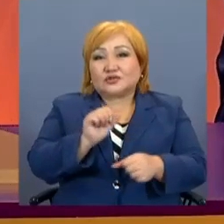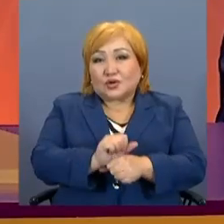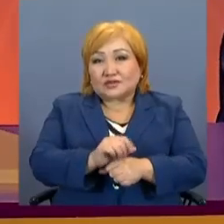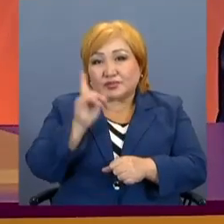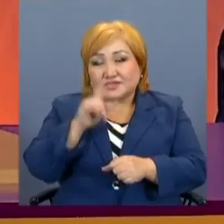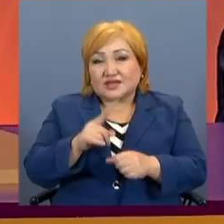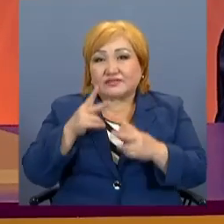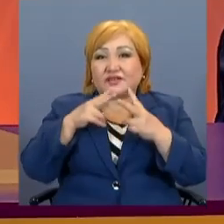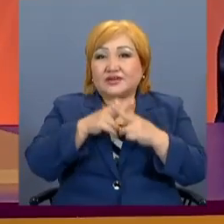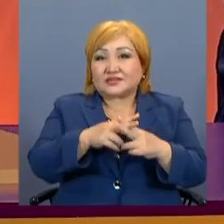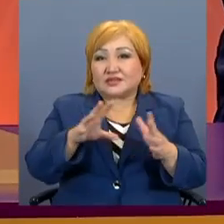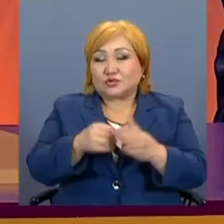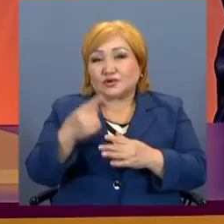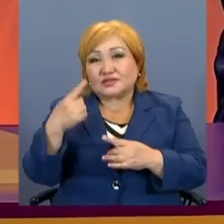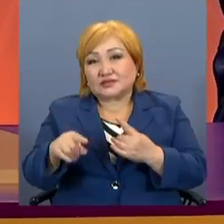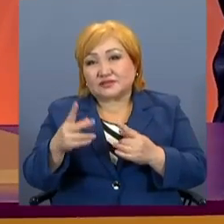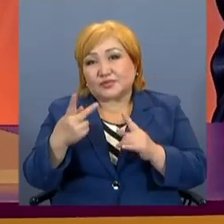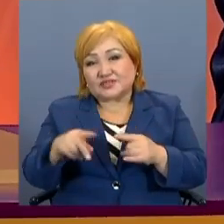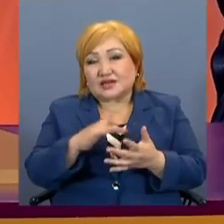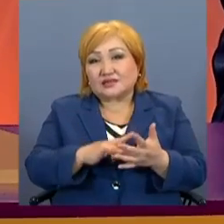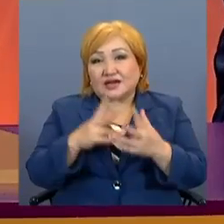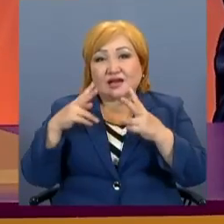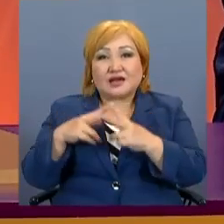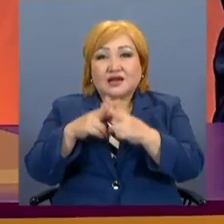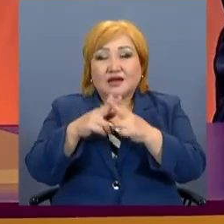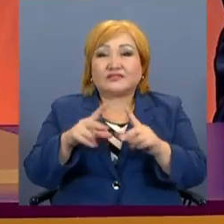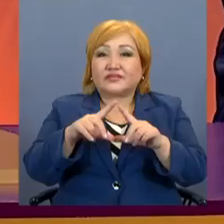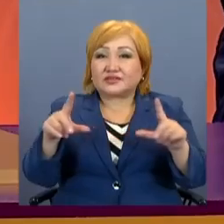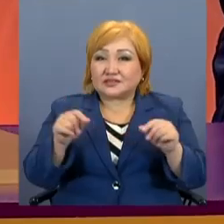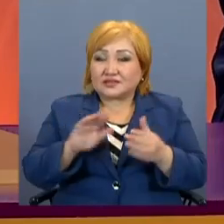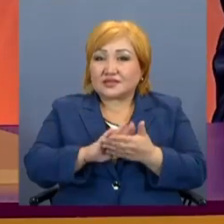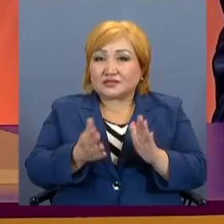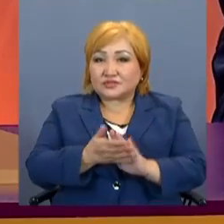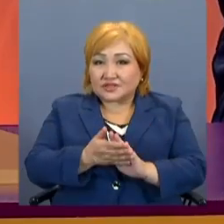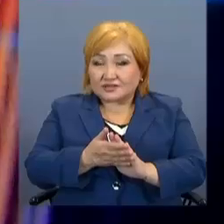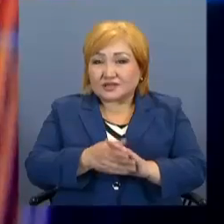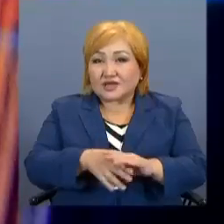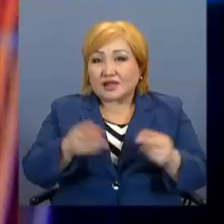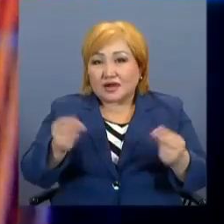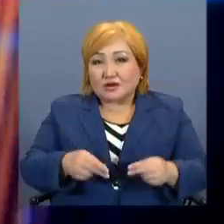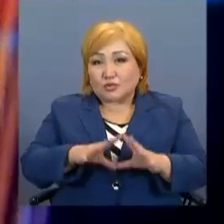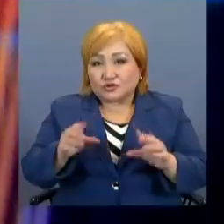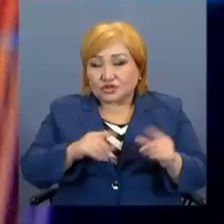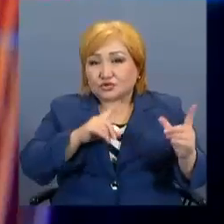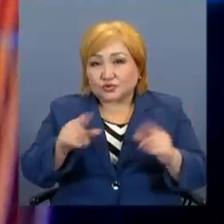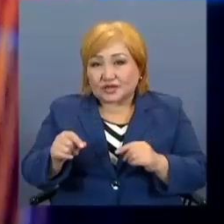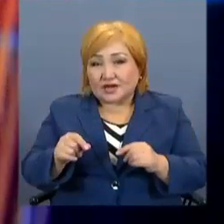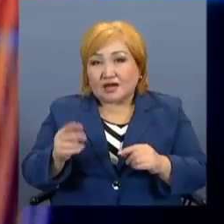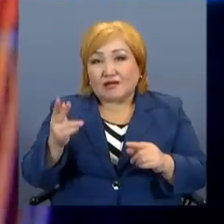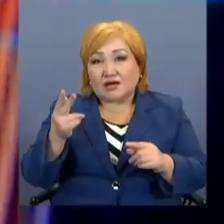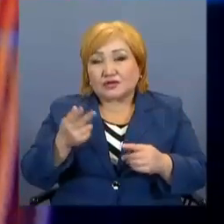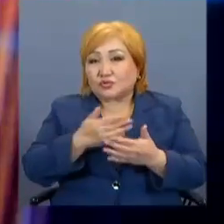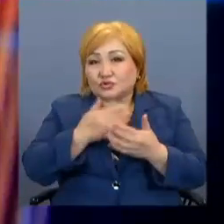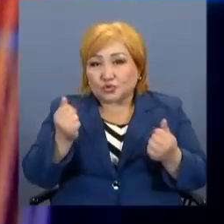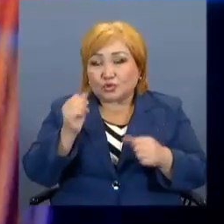қаладан екінші қаланың автовазалымен келісім шарт арқылы бәрі жүреді. Тұрақсыздар өз еркіменен жаңағы